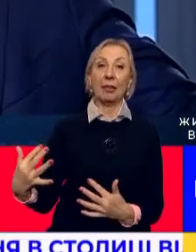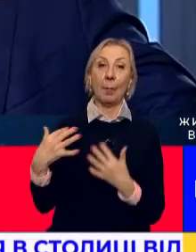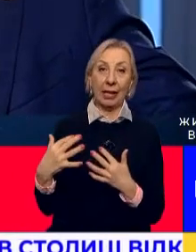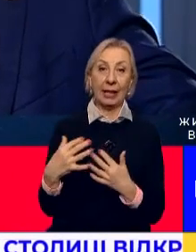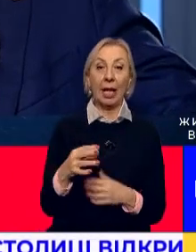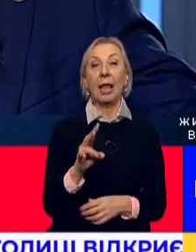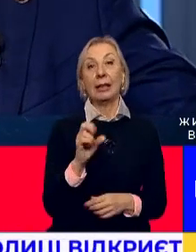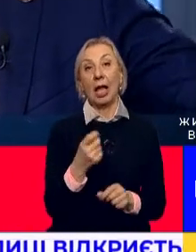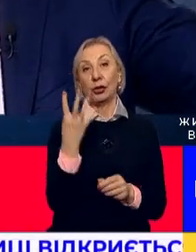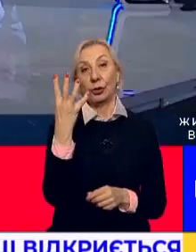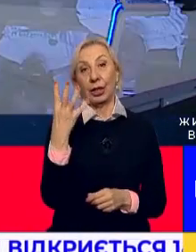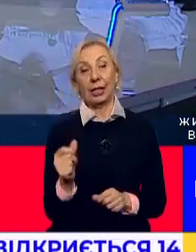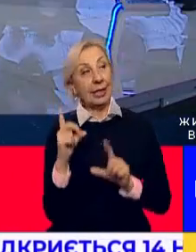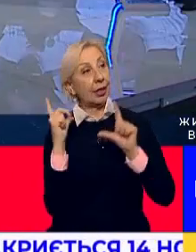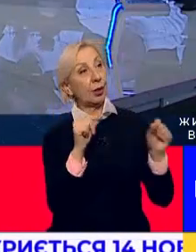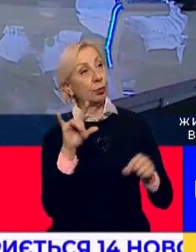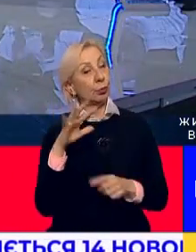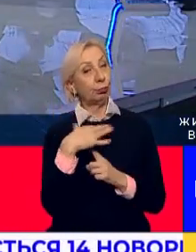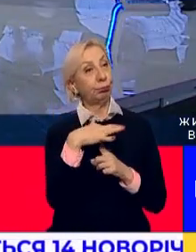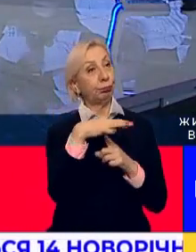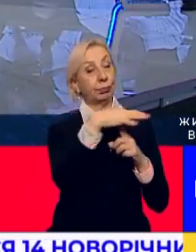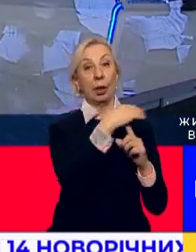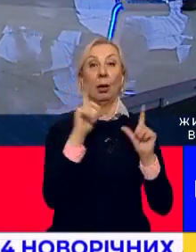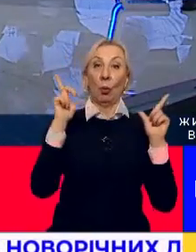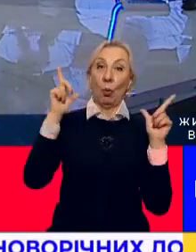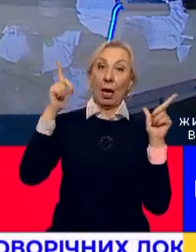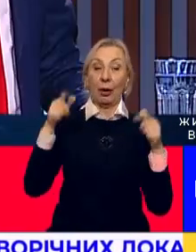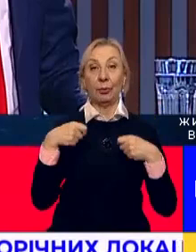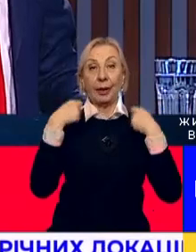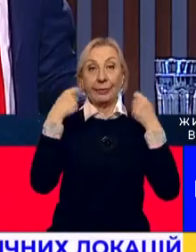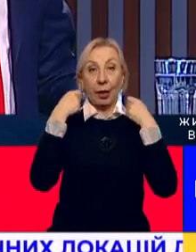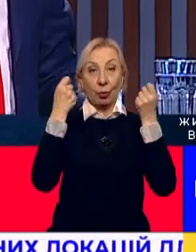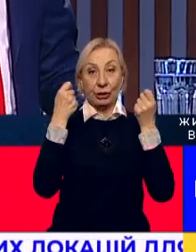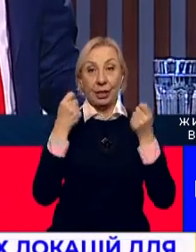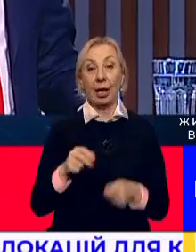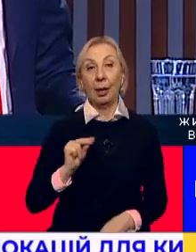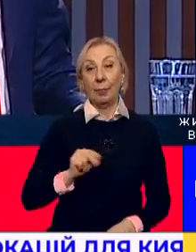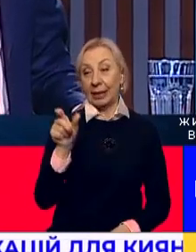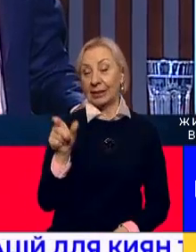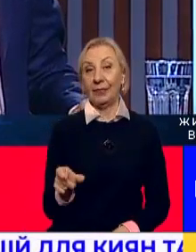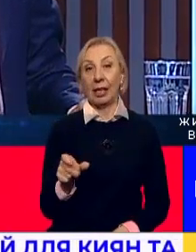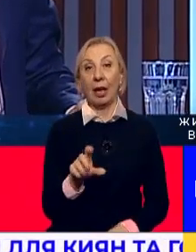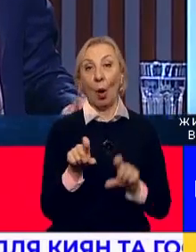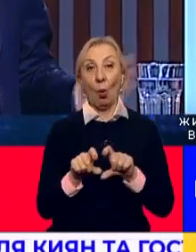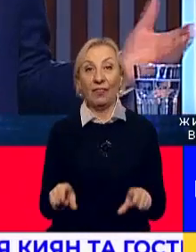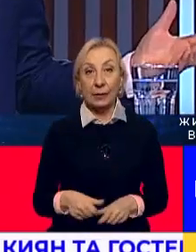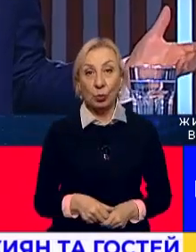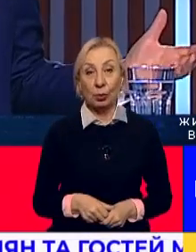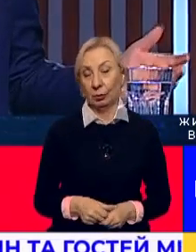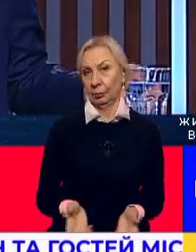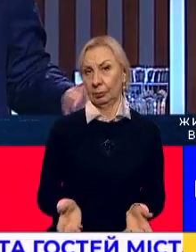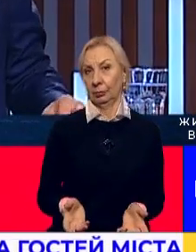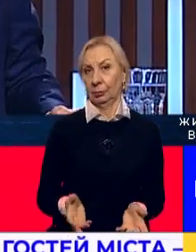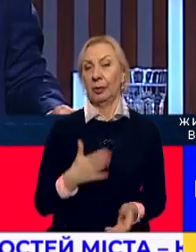на 4 дні їдуть, гуляють за кошти платників податків, день народження працівника, керівника і офісу. Для чого